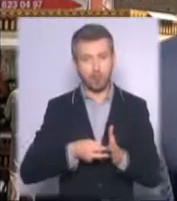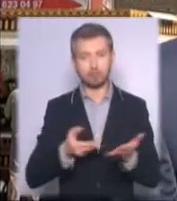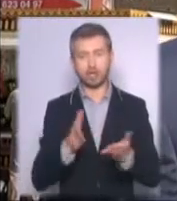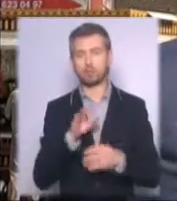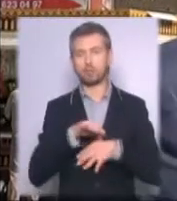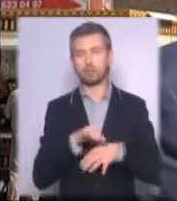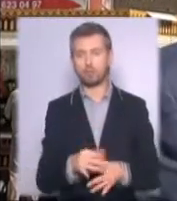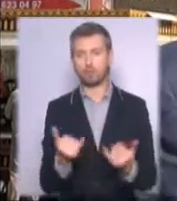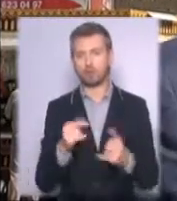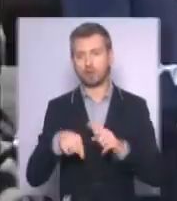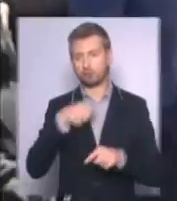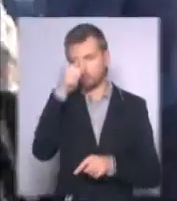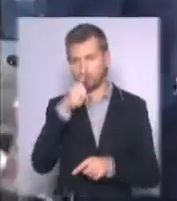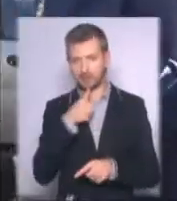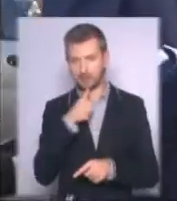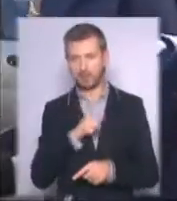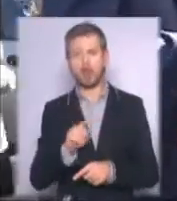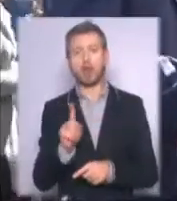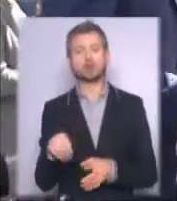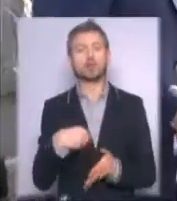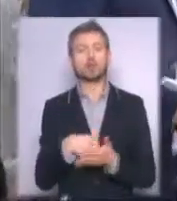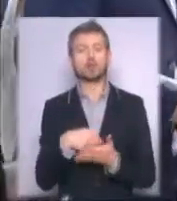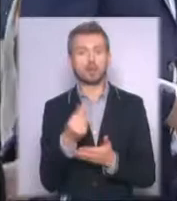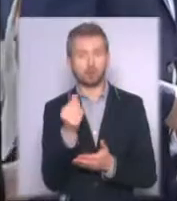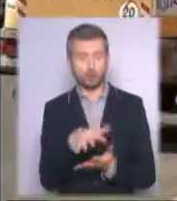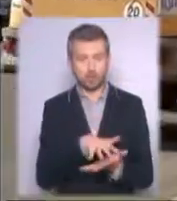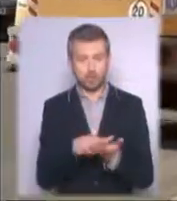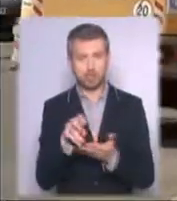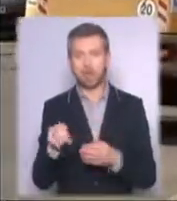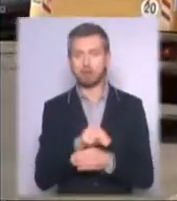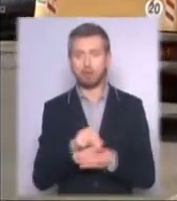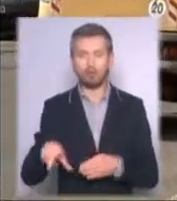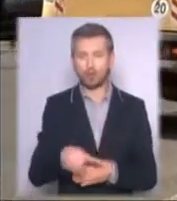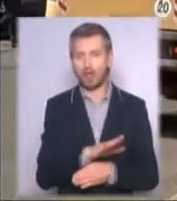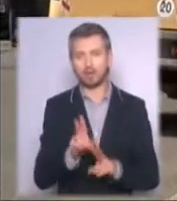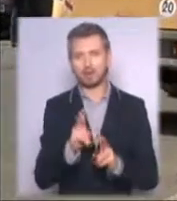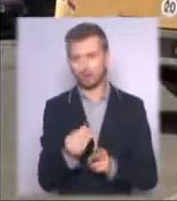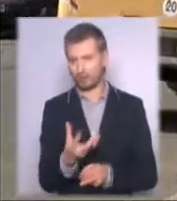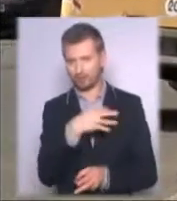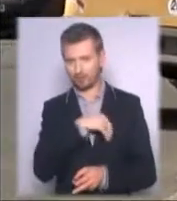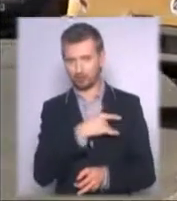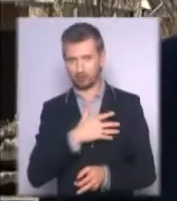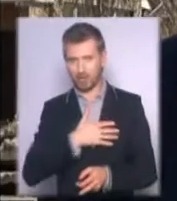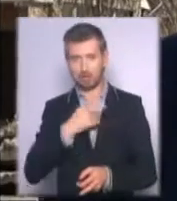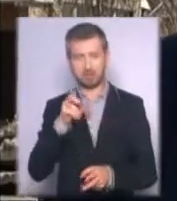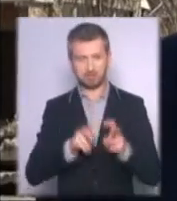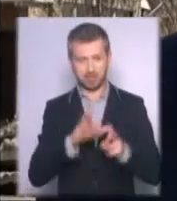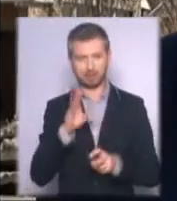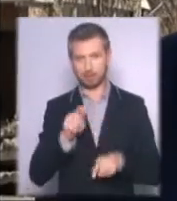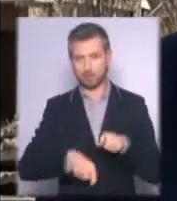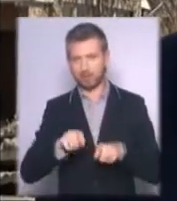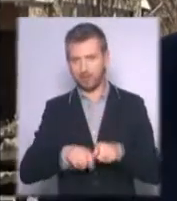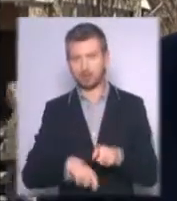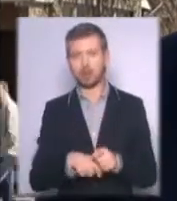зараз в травні, наступному місяці. А що бюджетні гроші пішли саме на ремонт доріг, а не комусь у кишені, підприємство перевірятимуть. До